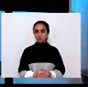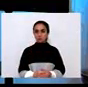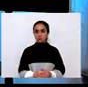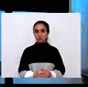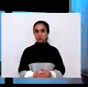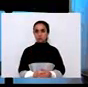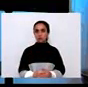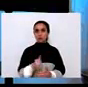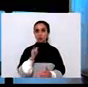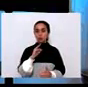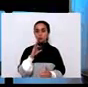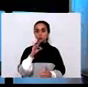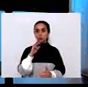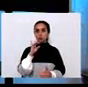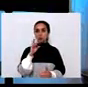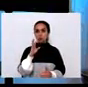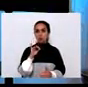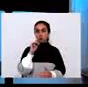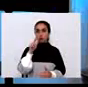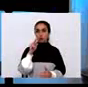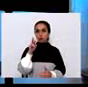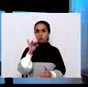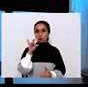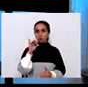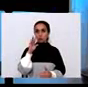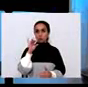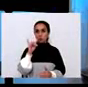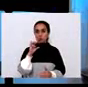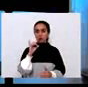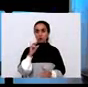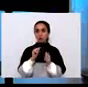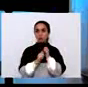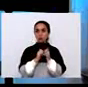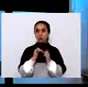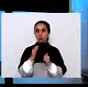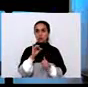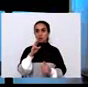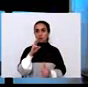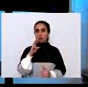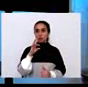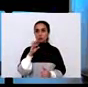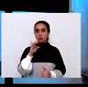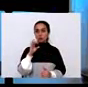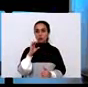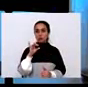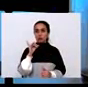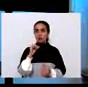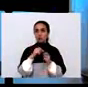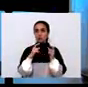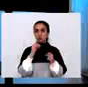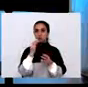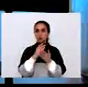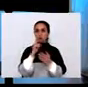примере удочками, запятая, дробью, запятая, а вот между яблоками и листьями есть союз